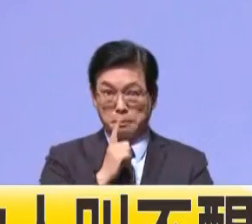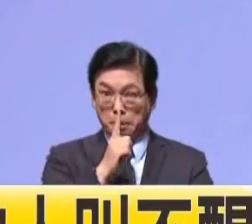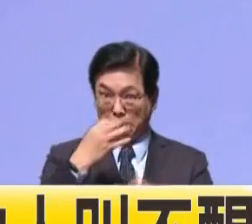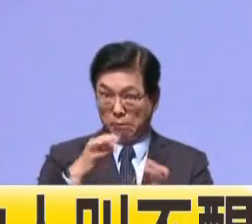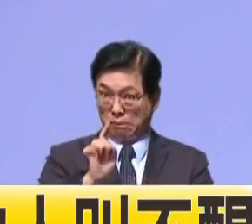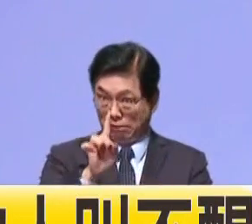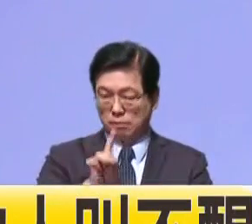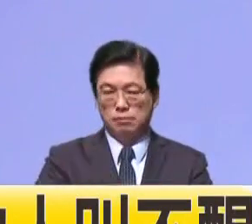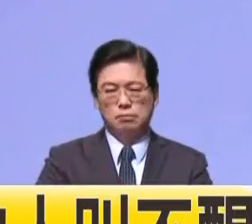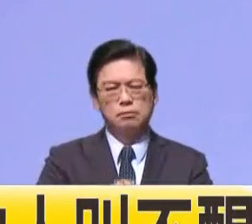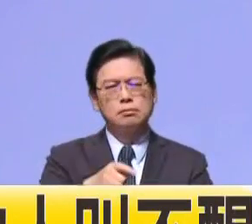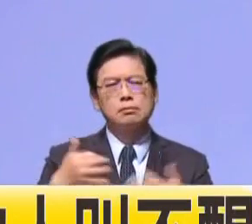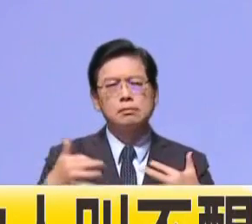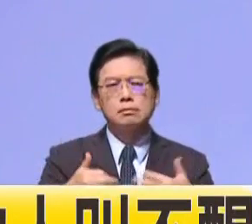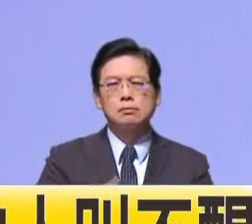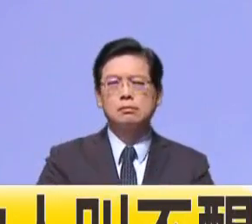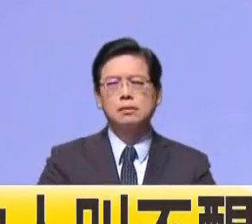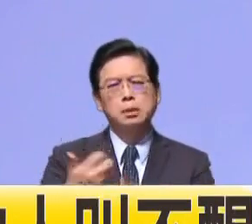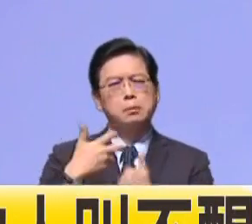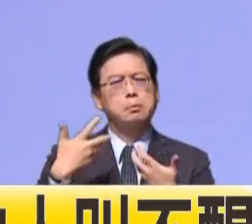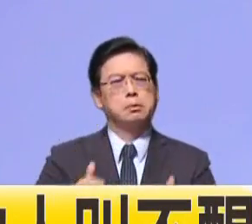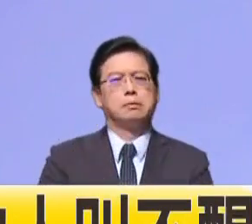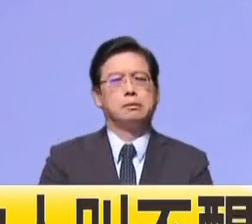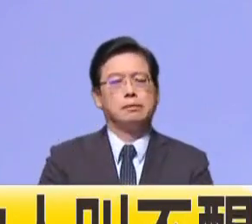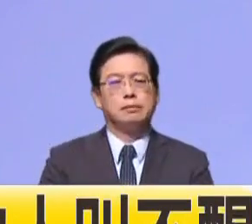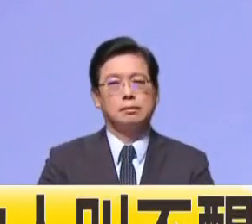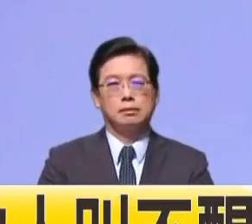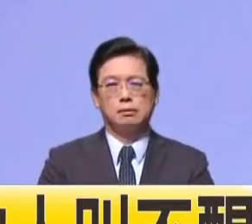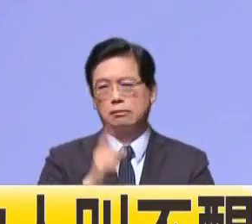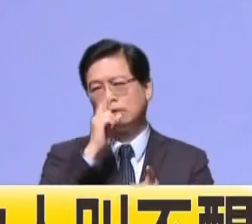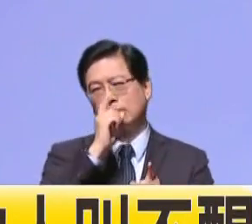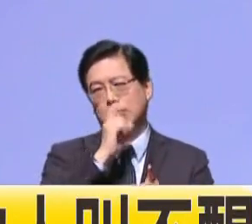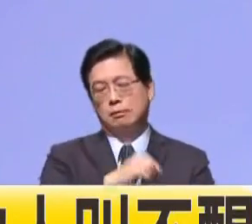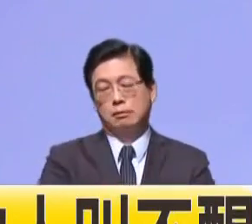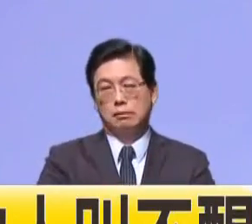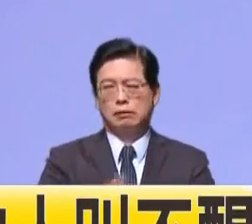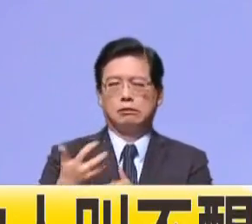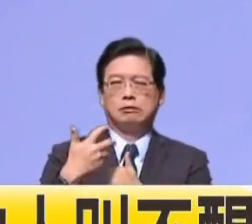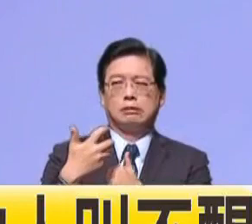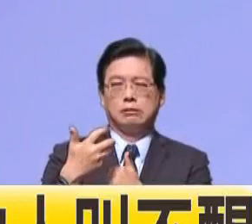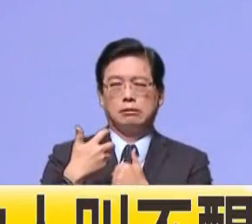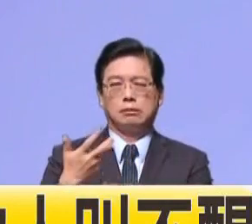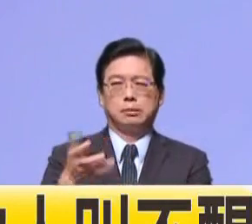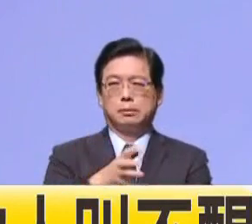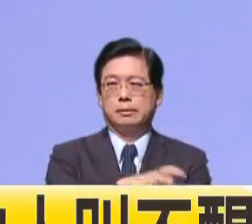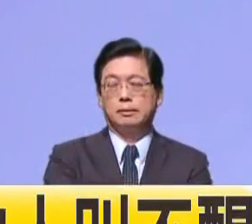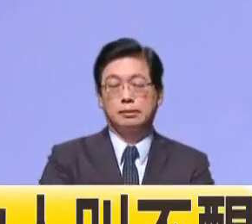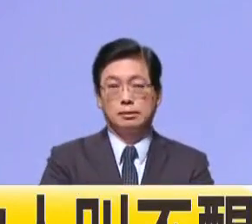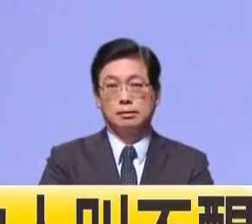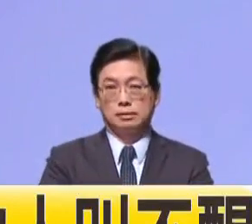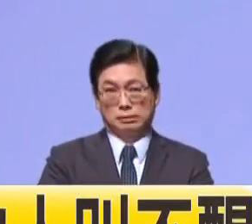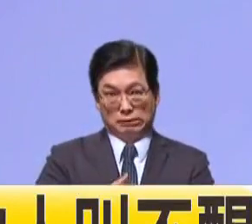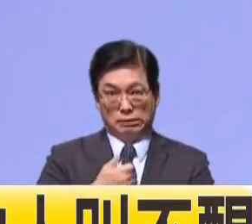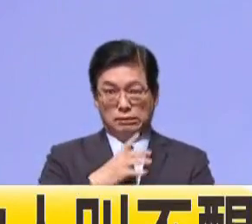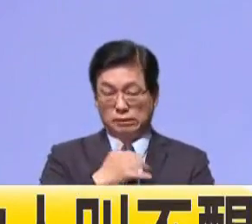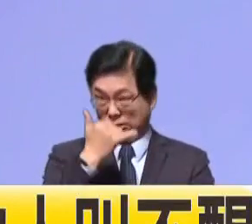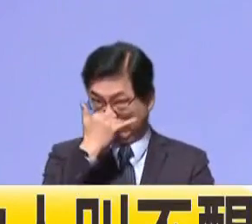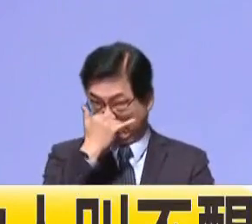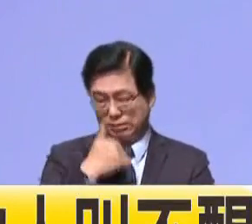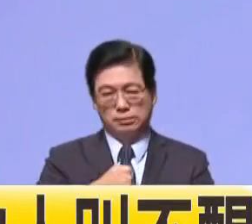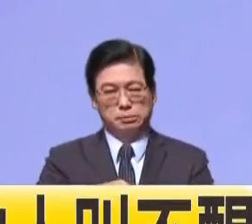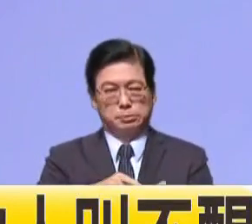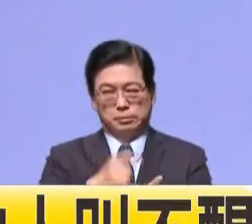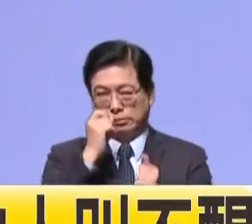话：这些问题不是都问过了吗？你又来了，一直在问这些问题，装睡的人叫不